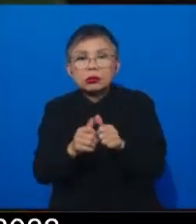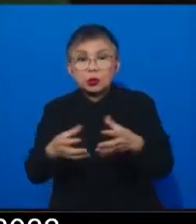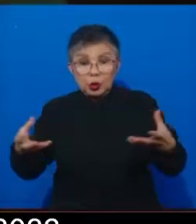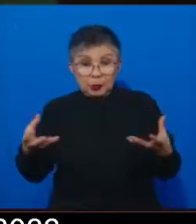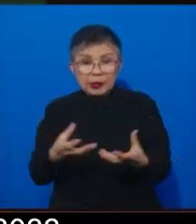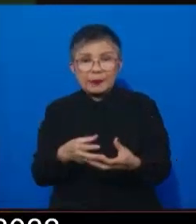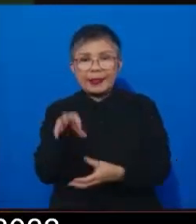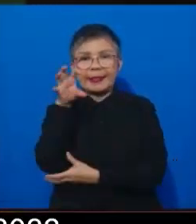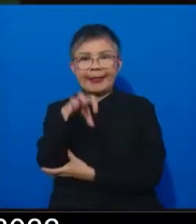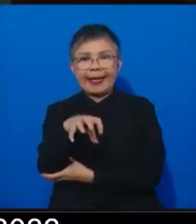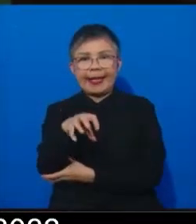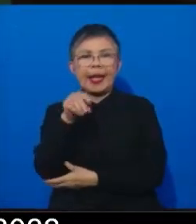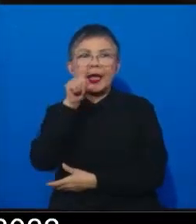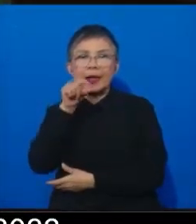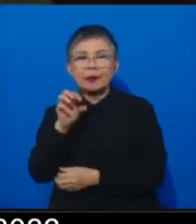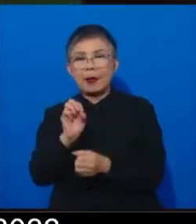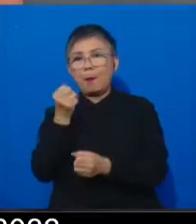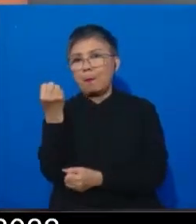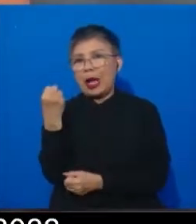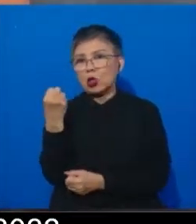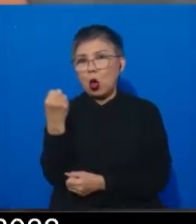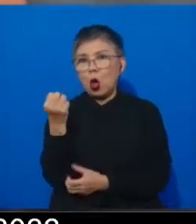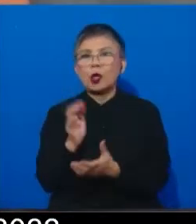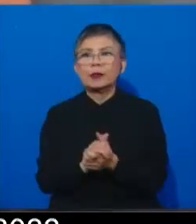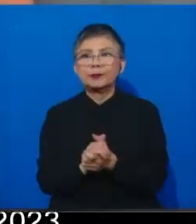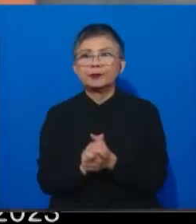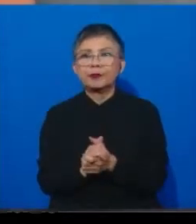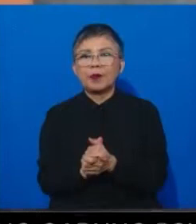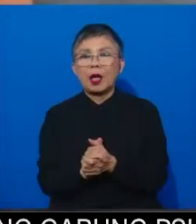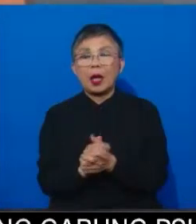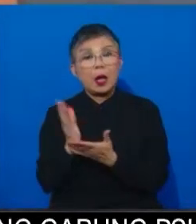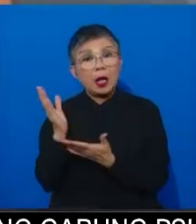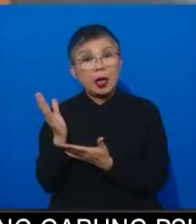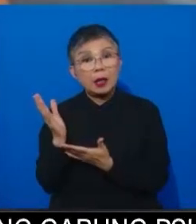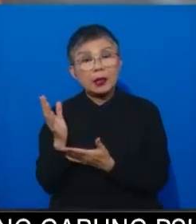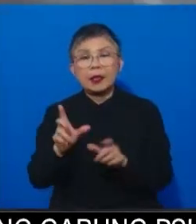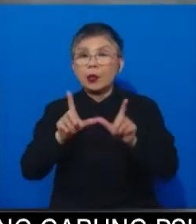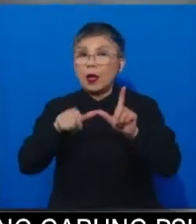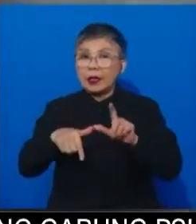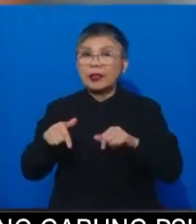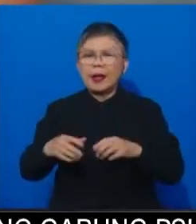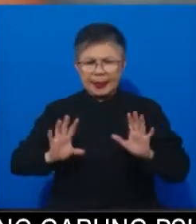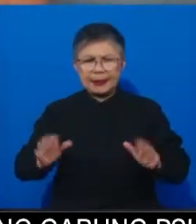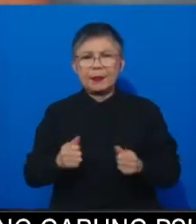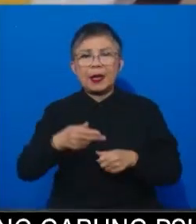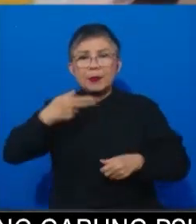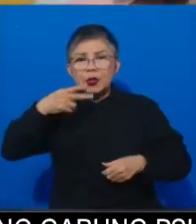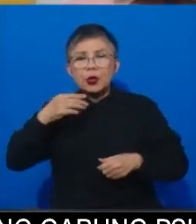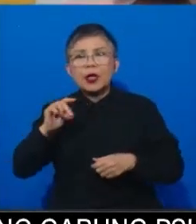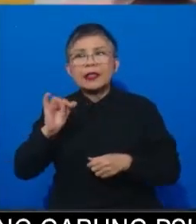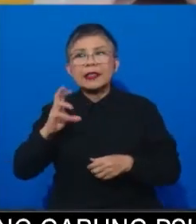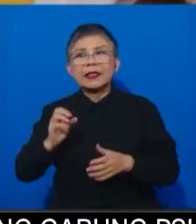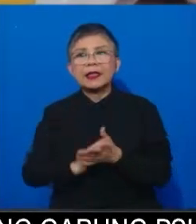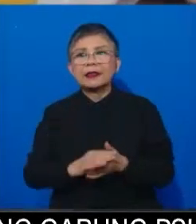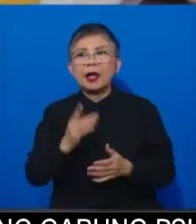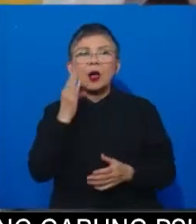dengan ceker ayam serta bakso. Namun Anda tidak usah khawatir, di kedai ini juga tersedia mie ayam rica-rica versi